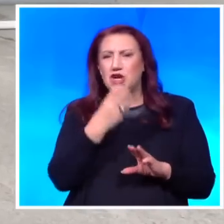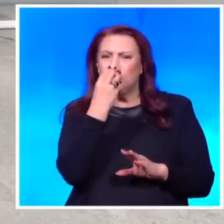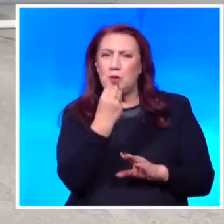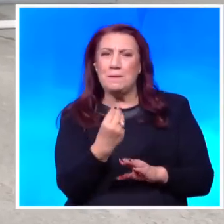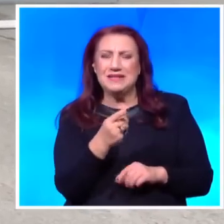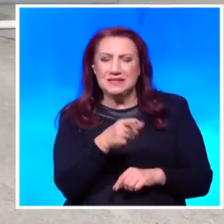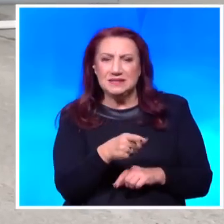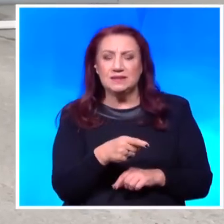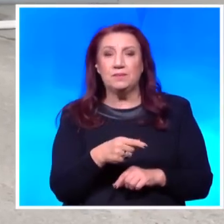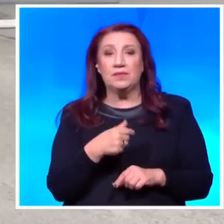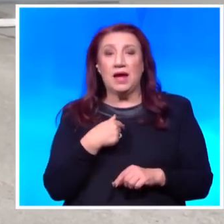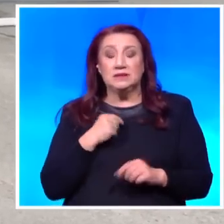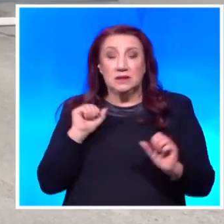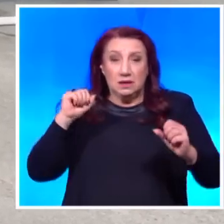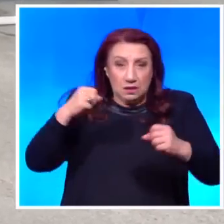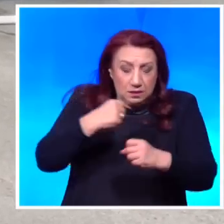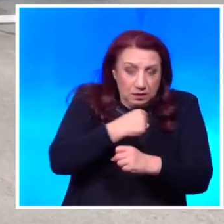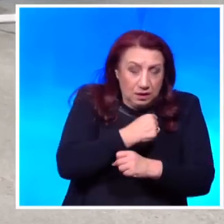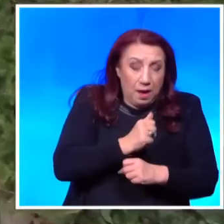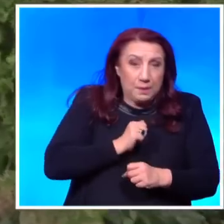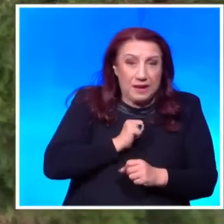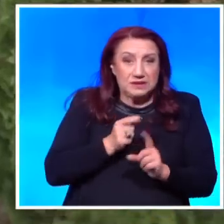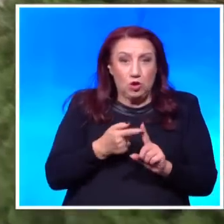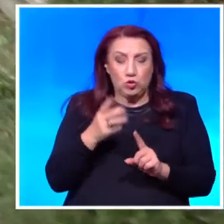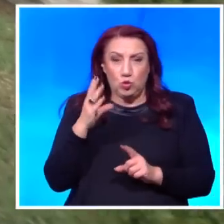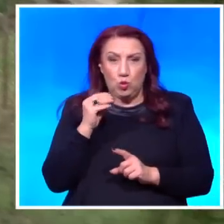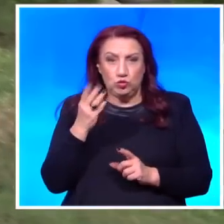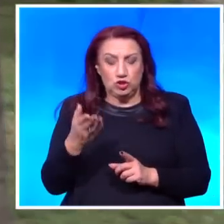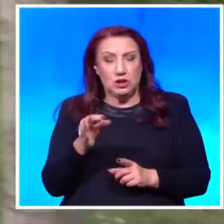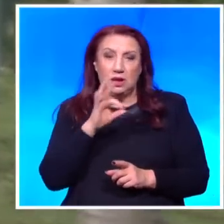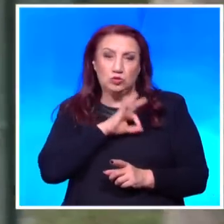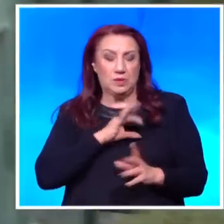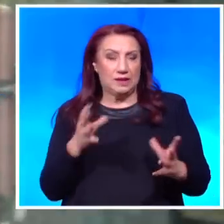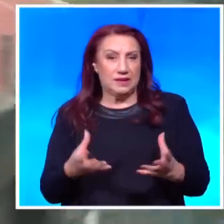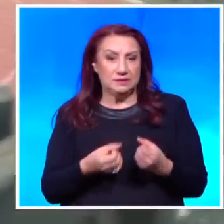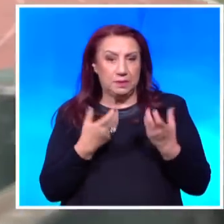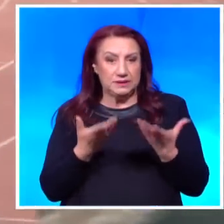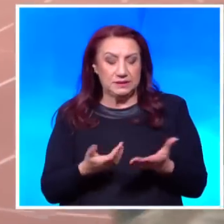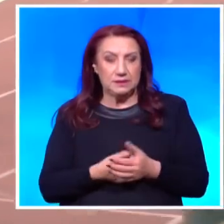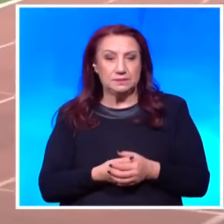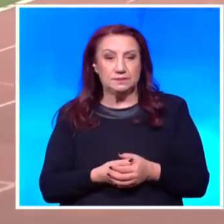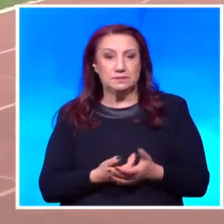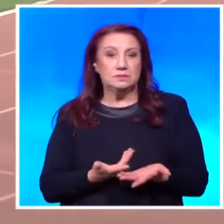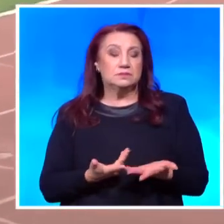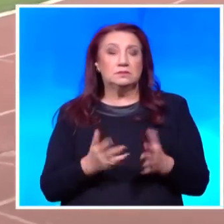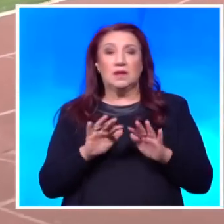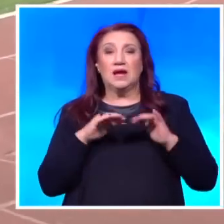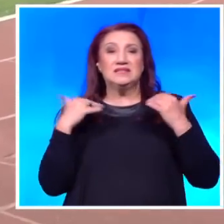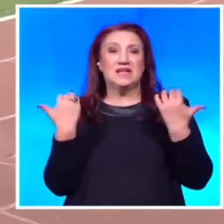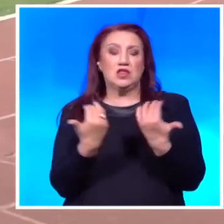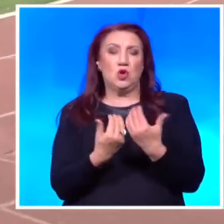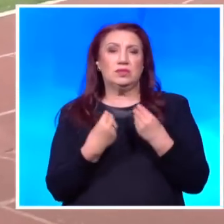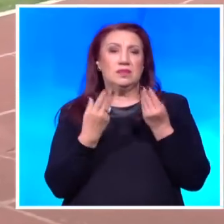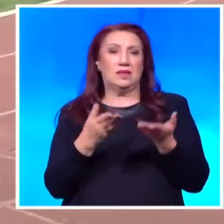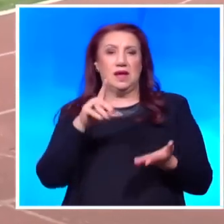прикрих да не се случи най-лошото. Общинската собственост от над 100 декара е отдадена на концесия